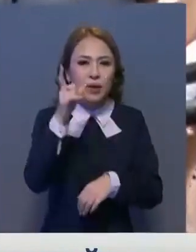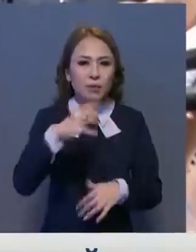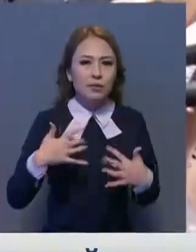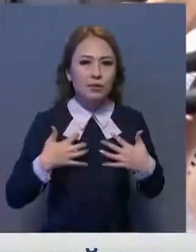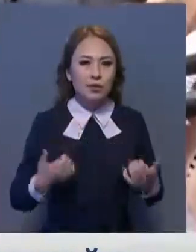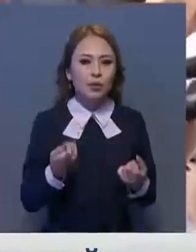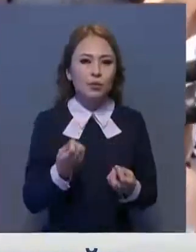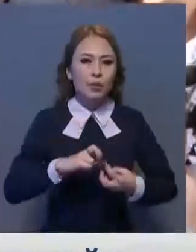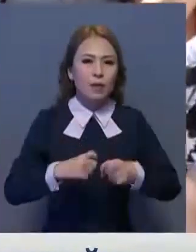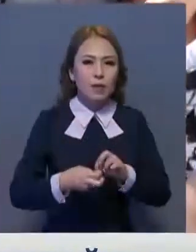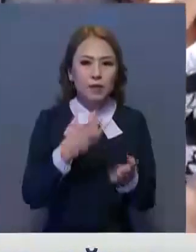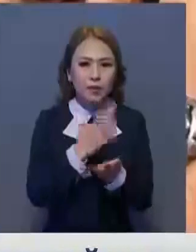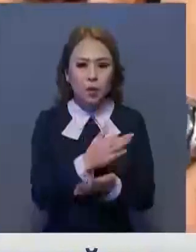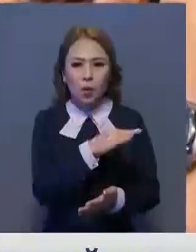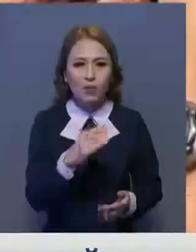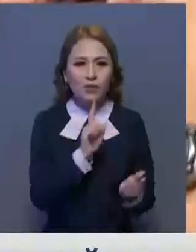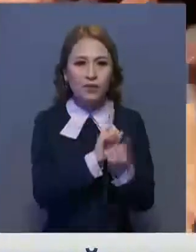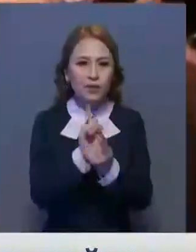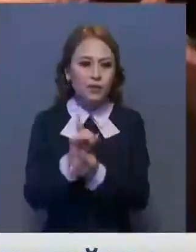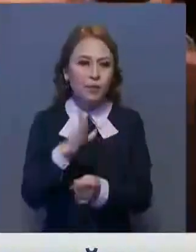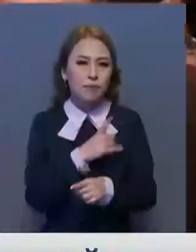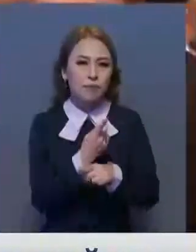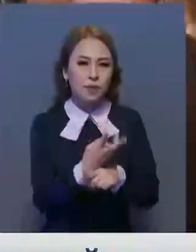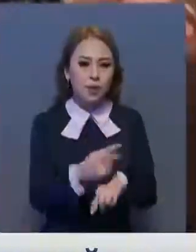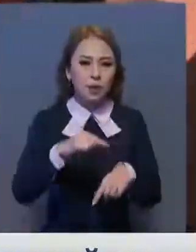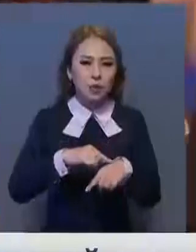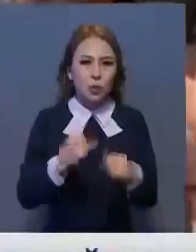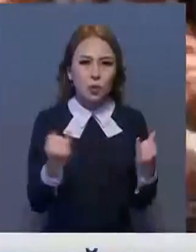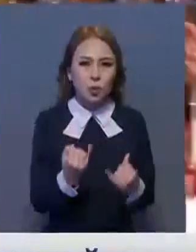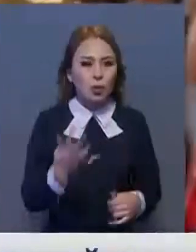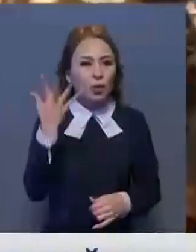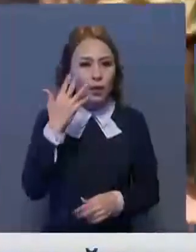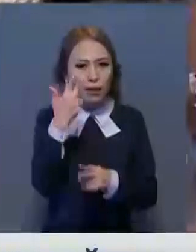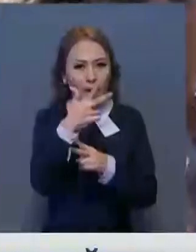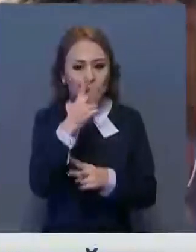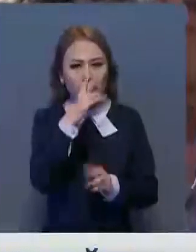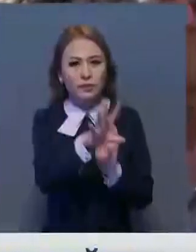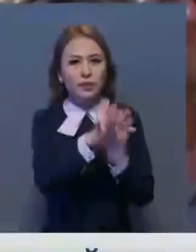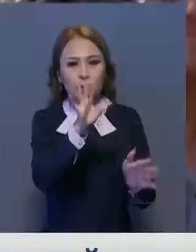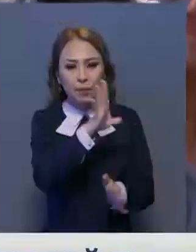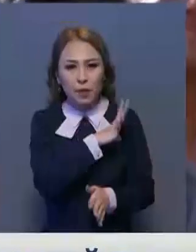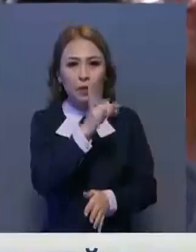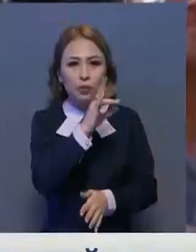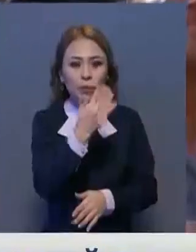денсаулығы да сыр беріп жүр. Ресми кездесулерде бірнеше рет нашар сезінген сәттері камераға да түсіп қалды. Бірақ оның басшылықтан